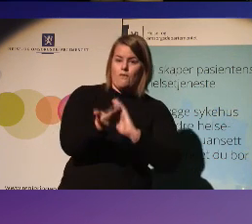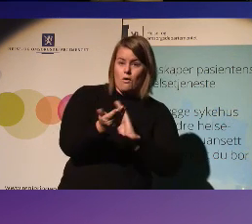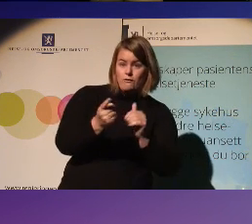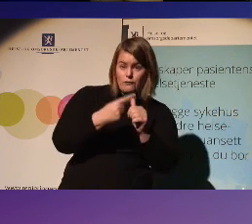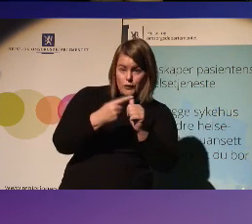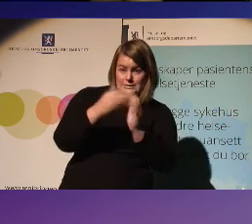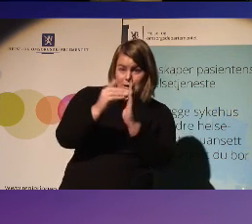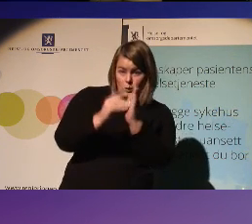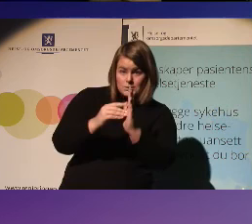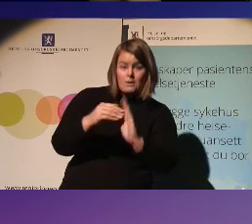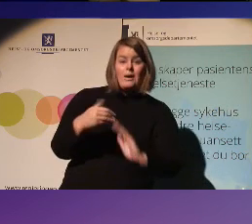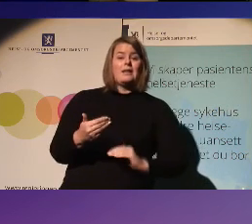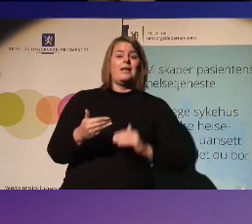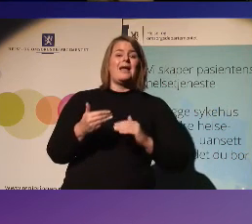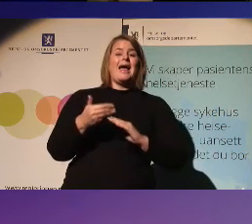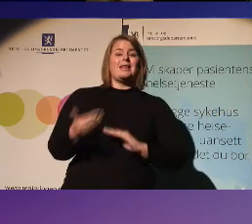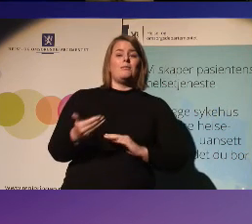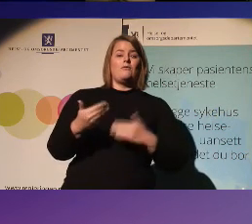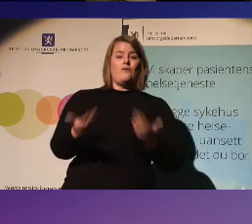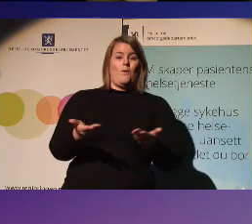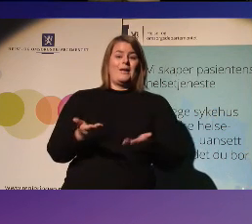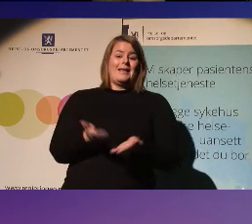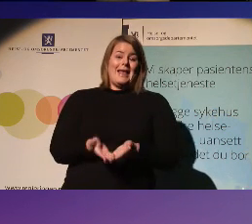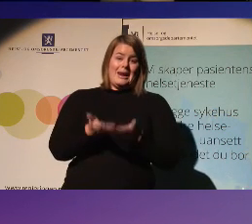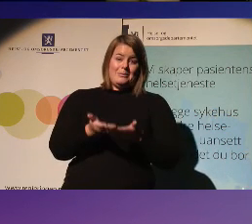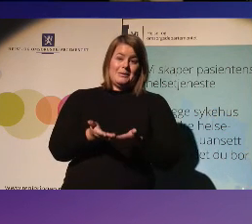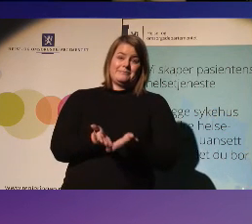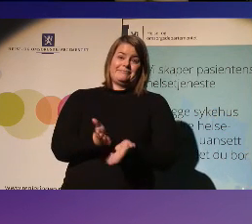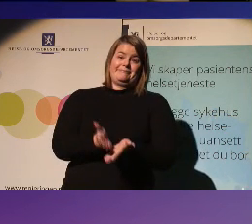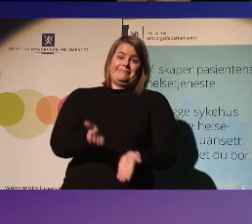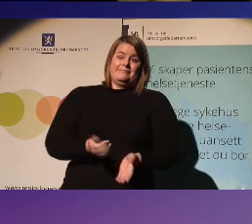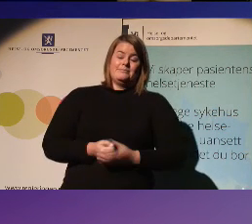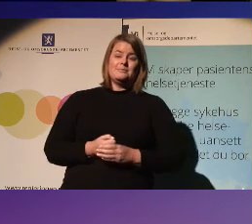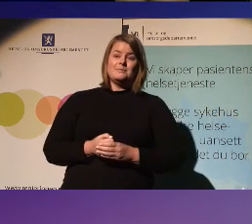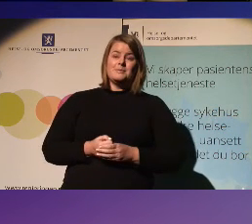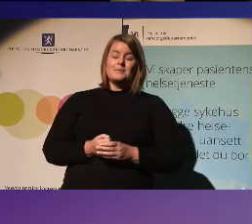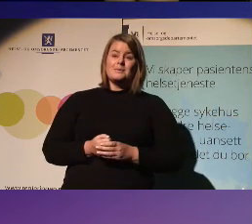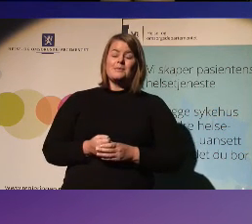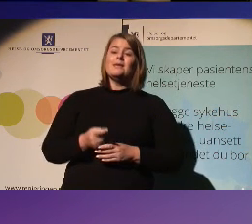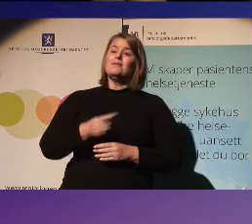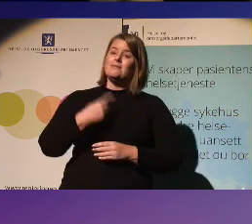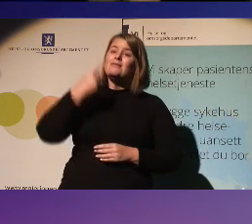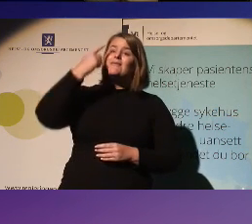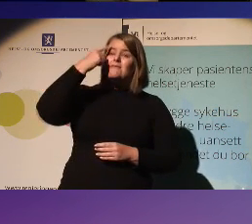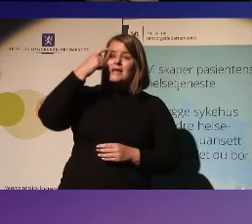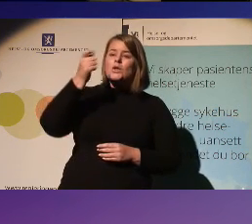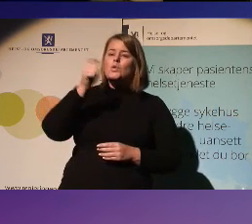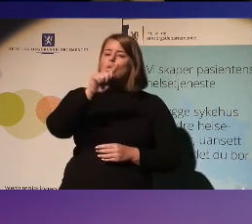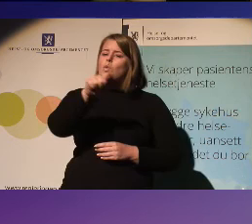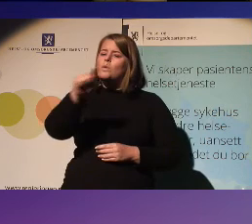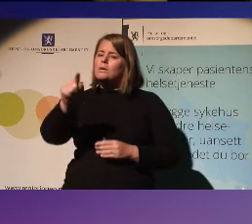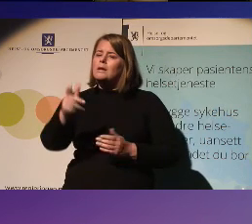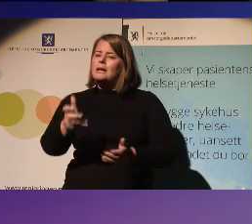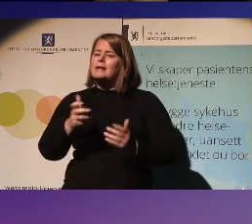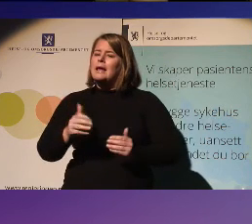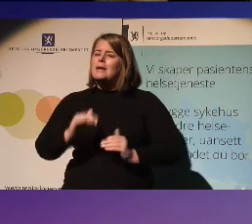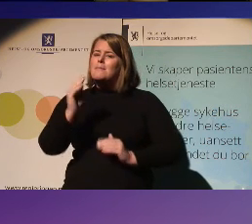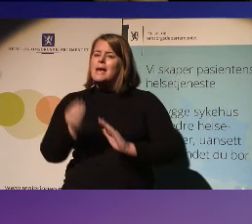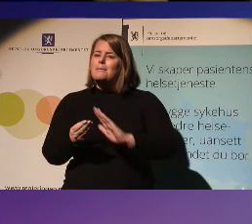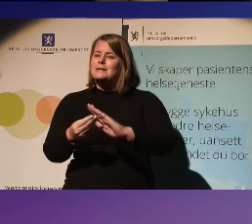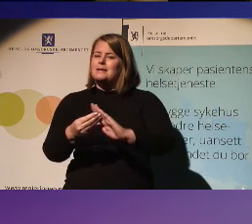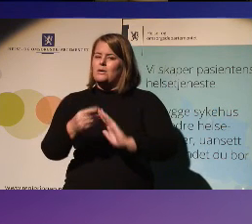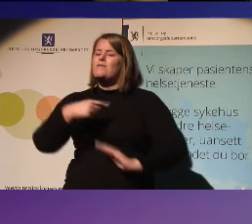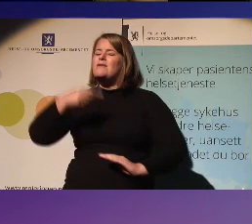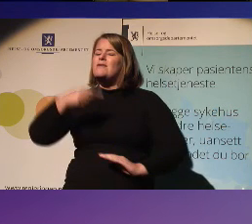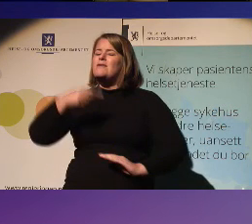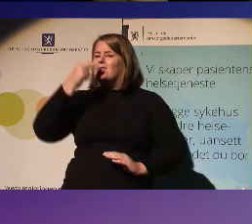hjelp? Vi vet at noen trenger mer bistand. Vi vet hvem de